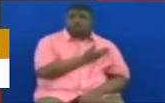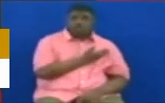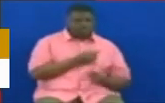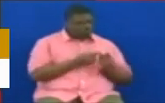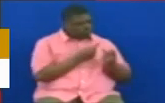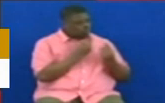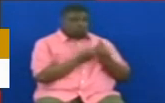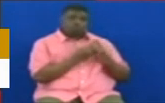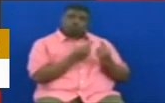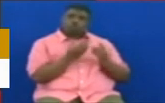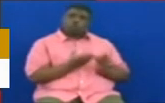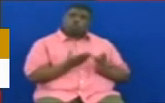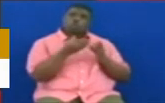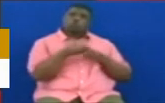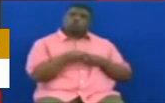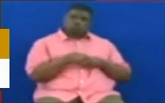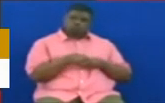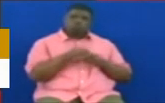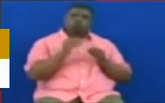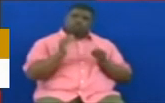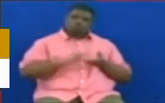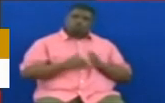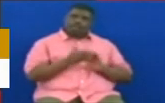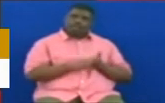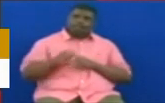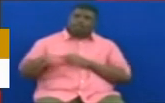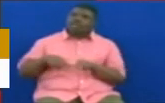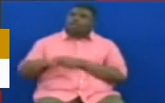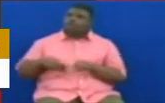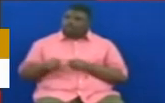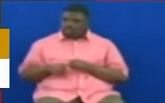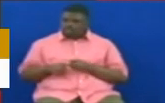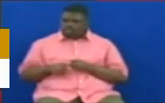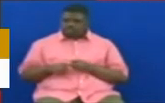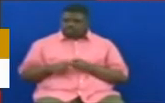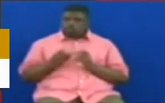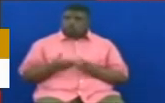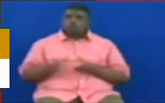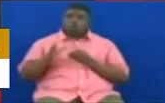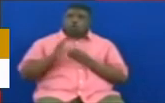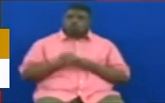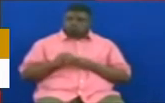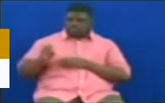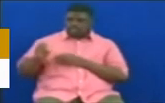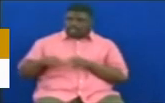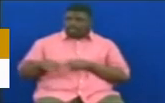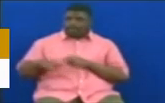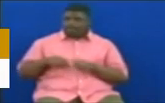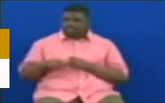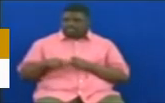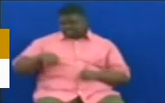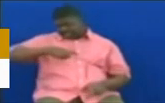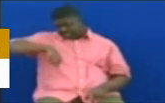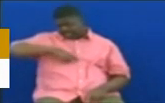Kinaongelea concluding agreements, kukubaliana mikataba, contracts, si ndio? Ya kati yetu sisi wa